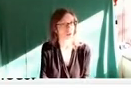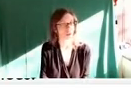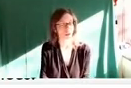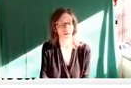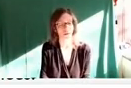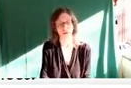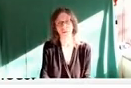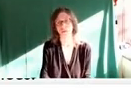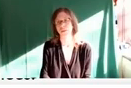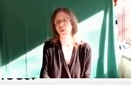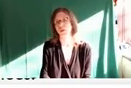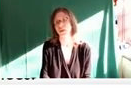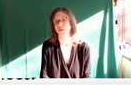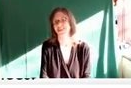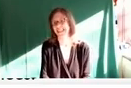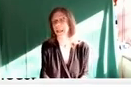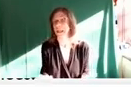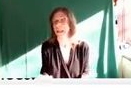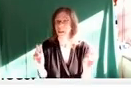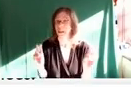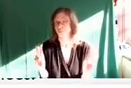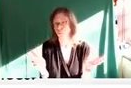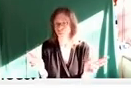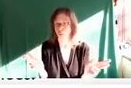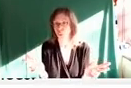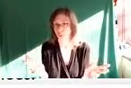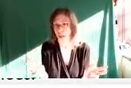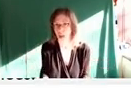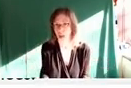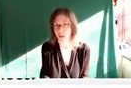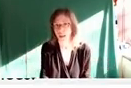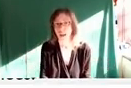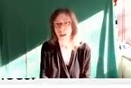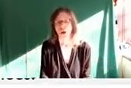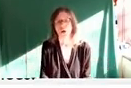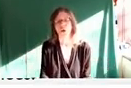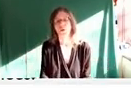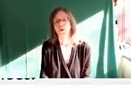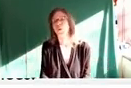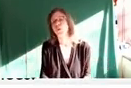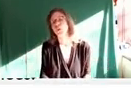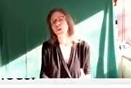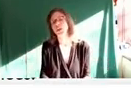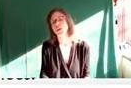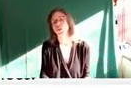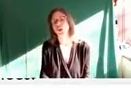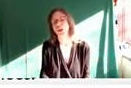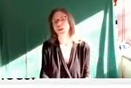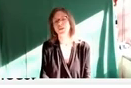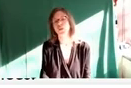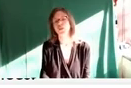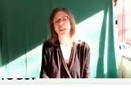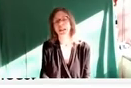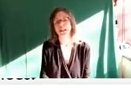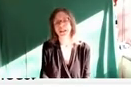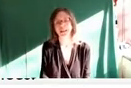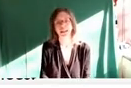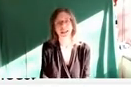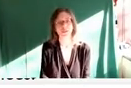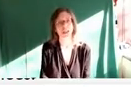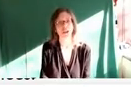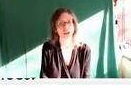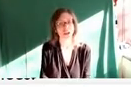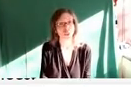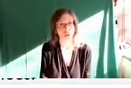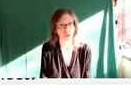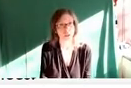de cette crise ou problème-là. On soulignait souvent le défaut de maîtriser